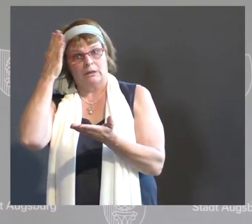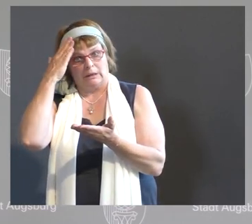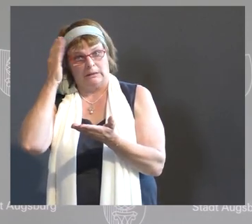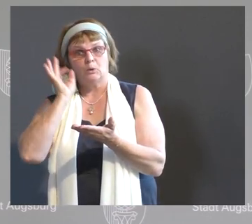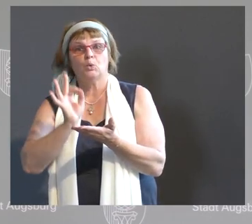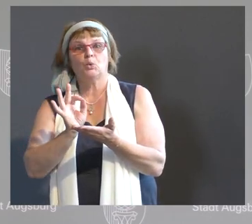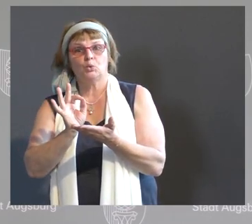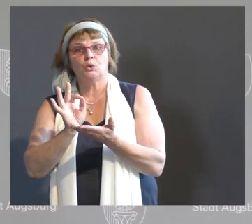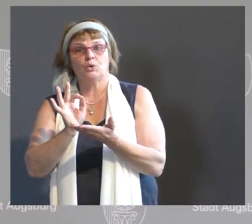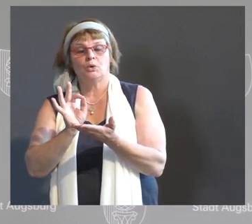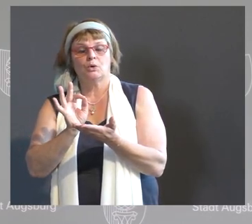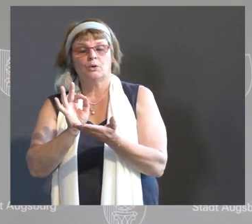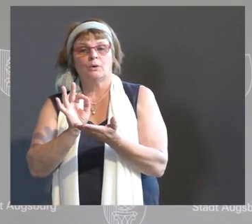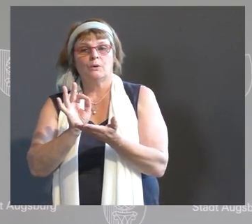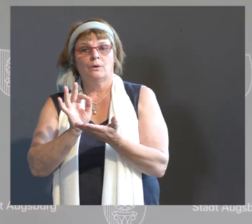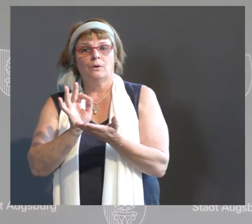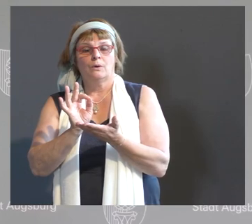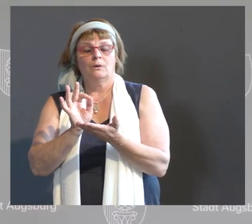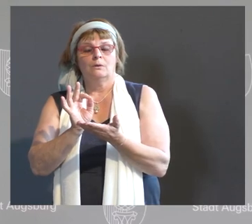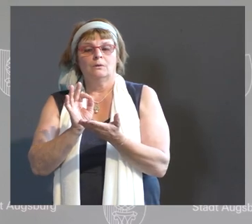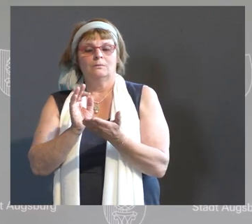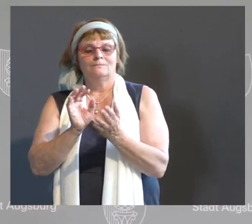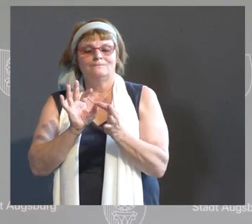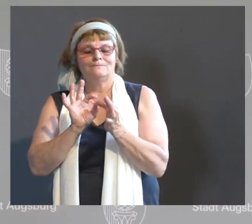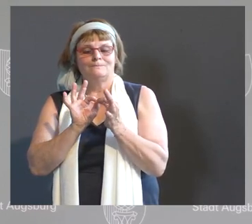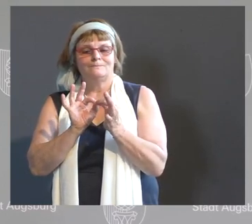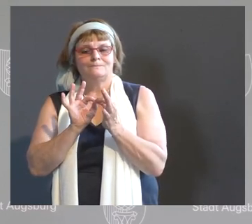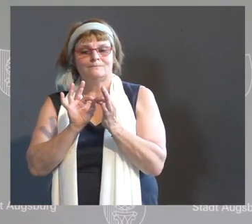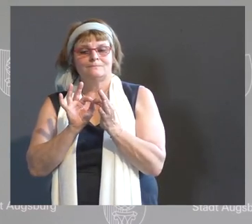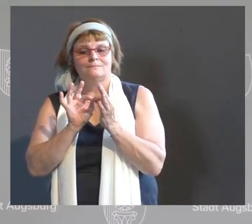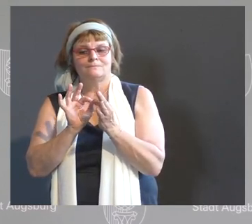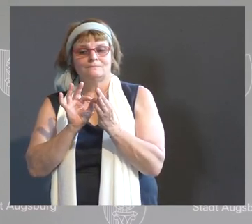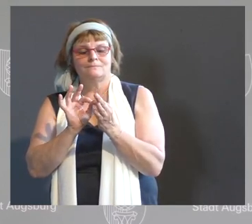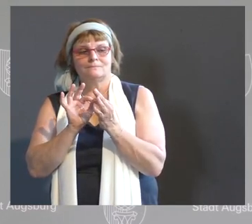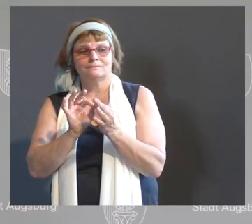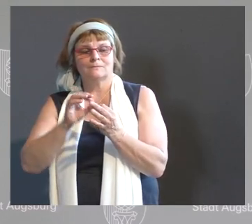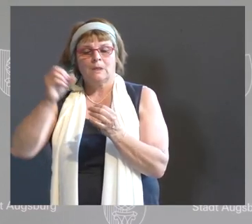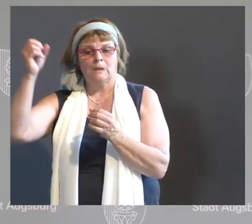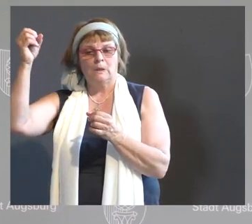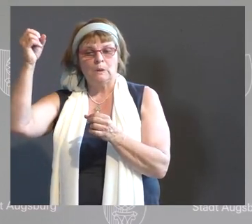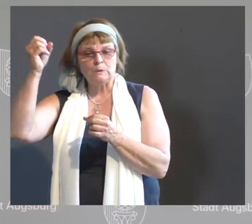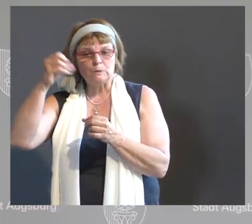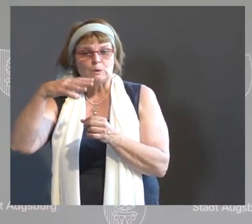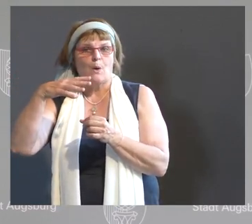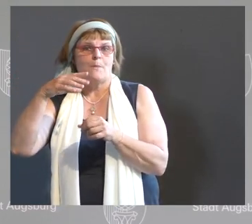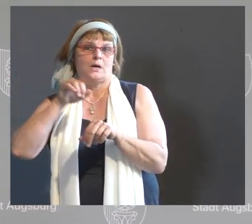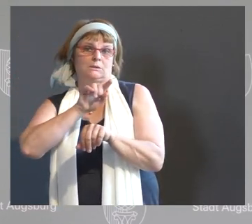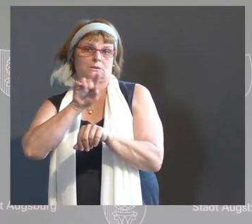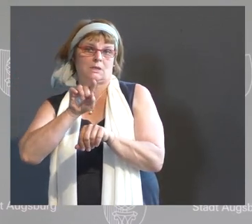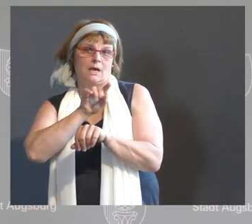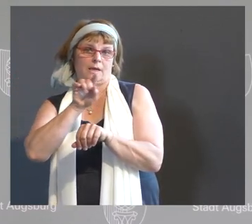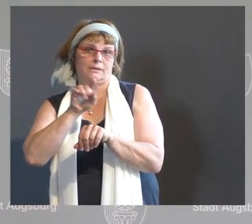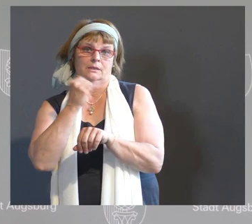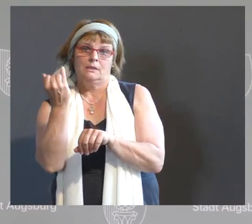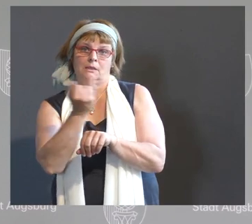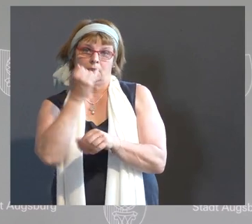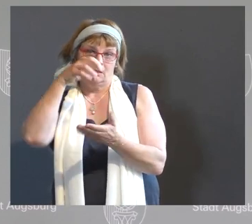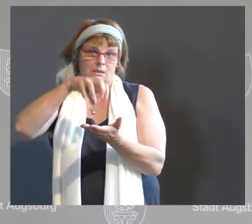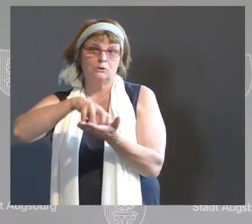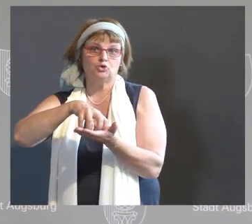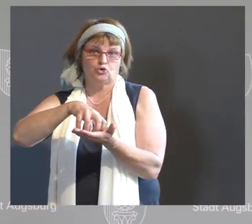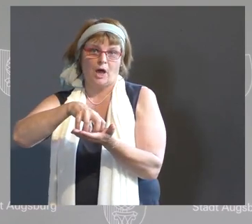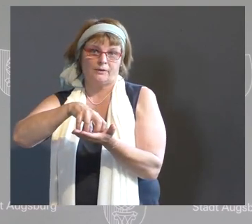lebe. Wir hatten natürlich schon auch Sommer, da hat die PI Mitte die Innenstadt,